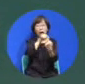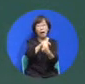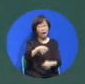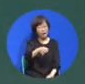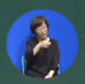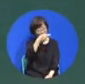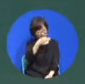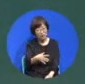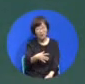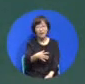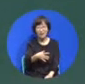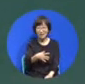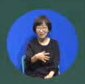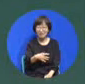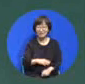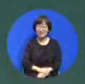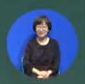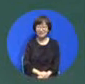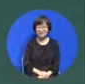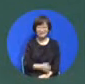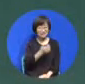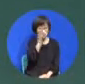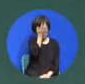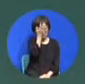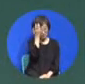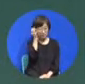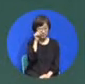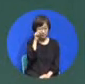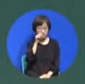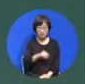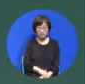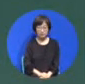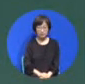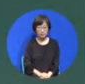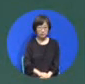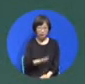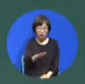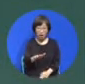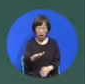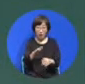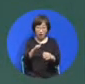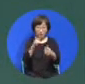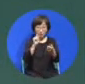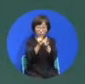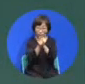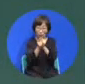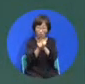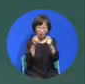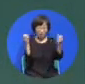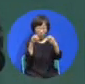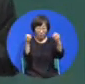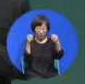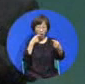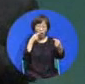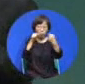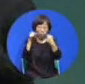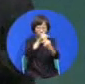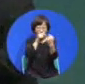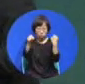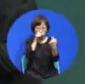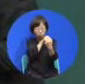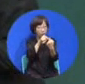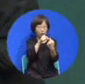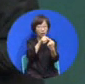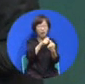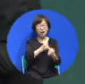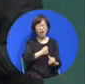can't communicate with people. 아무리 뭐 대화 이렇게 하지만 말 안 통하는 게 제일 힘들어요. Even if we try to talk a lot, it's most difficult when you